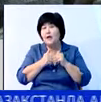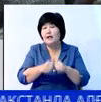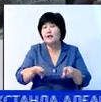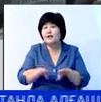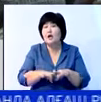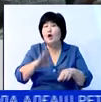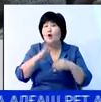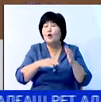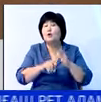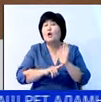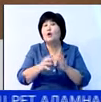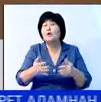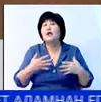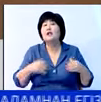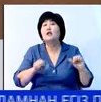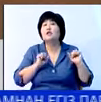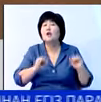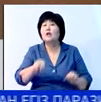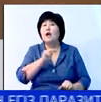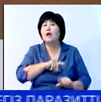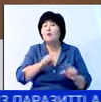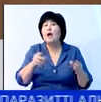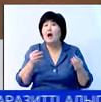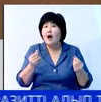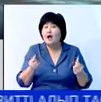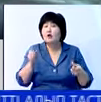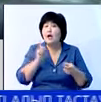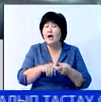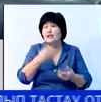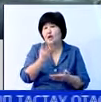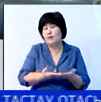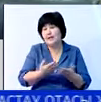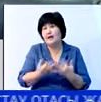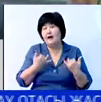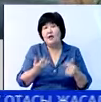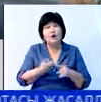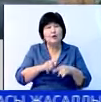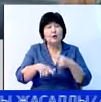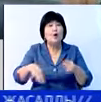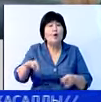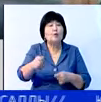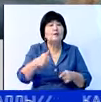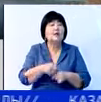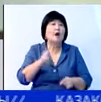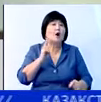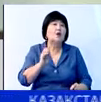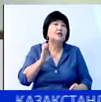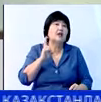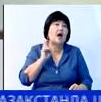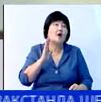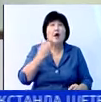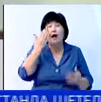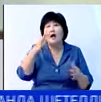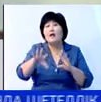негізінде құрылысы қолға алынған денсаулық сақтау мекемелерін қаржыландыруға қатысты мәселе қаралды. Мұнан әрі облыс әкімі Қуанышбек Ысқақов